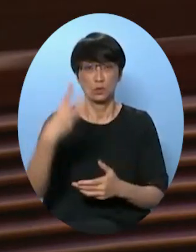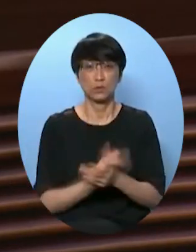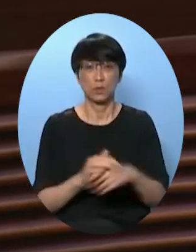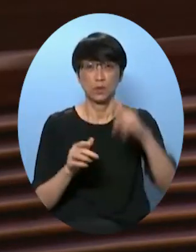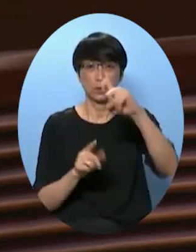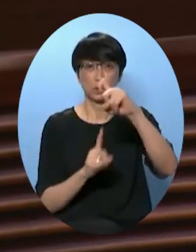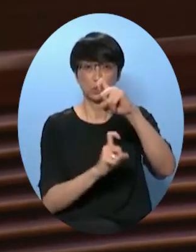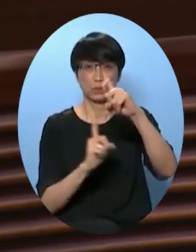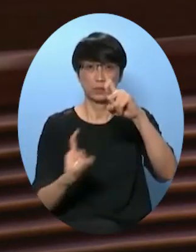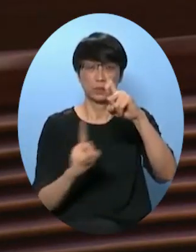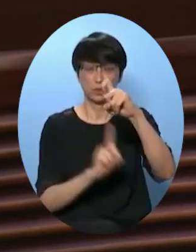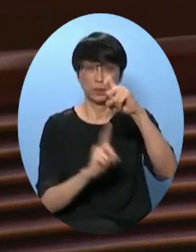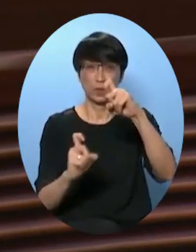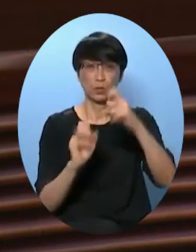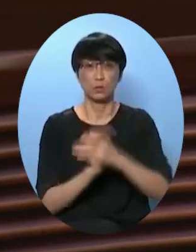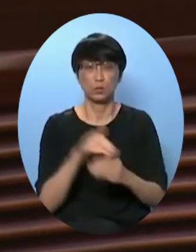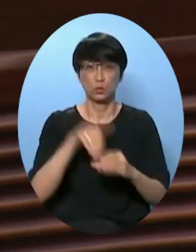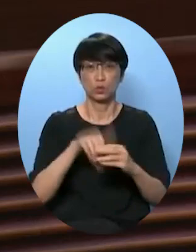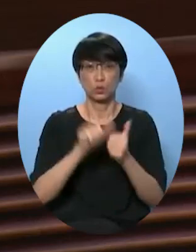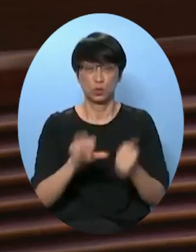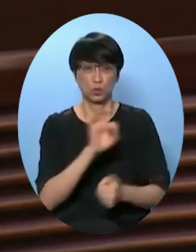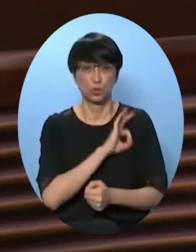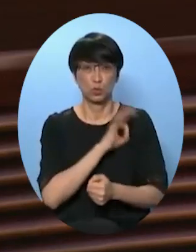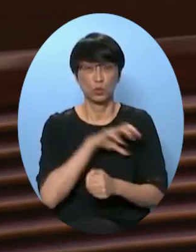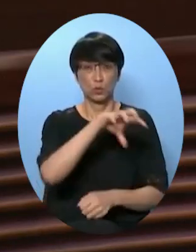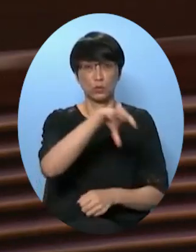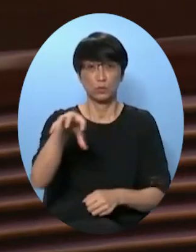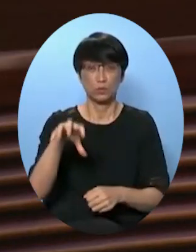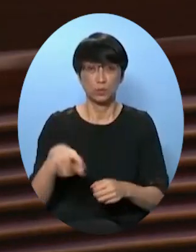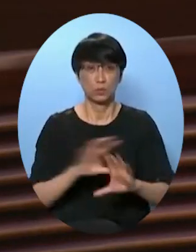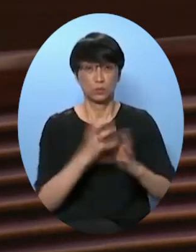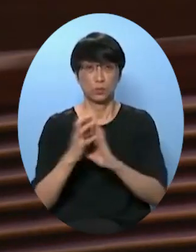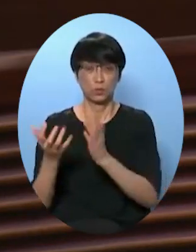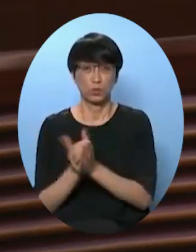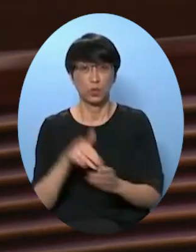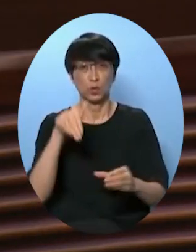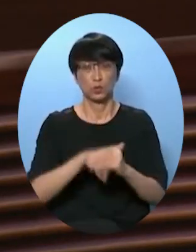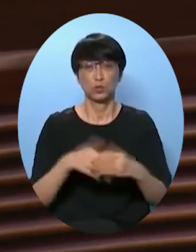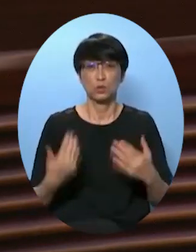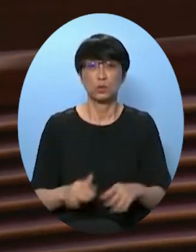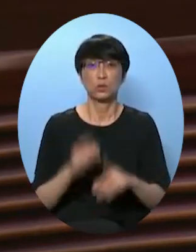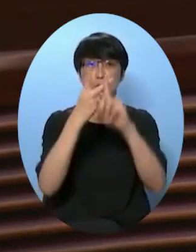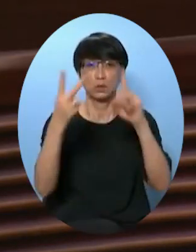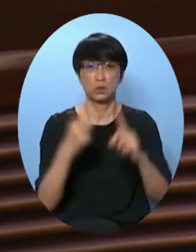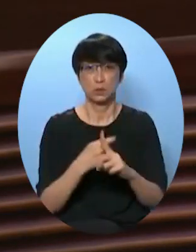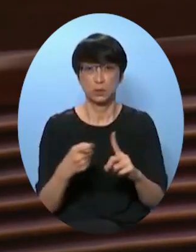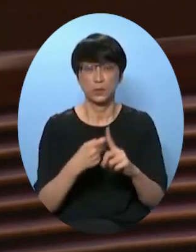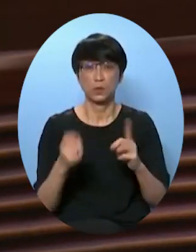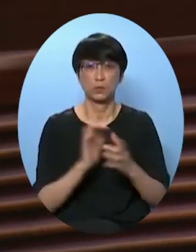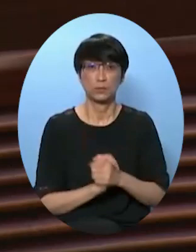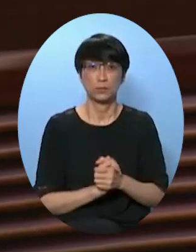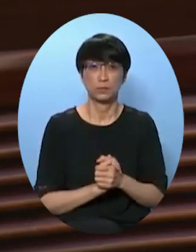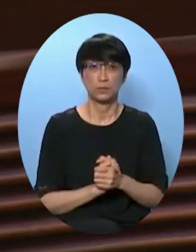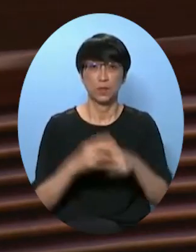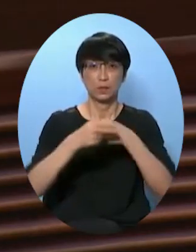日先進行選舉委員會分組界別的選舉，然後在今年12月19日舉